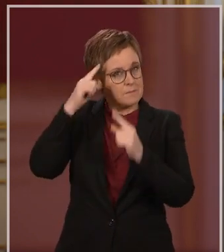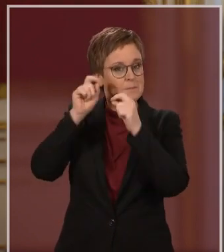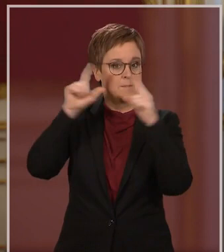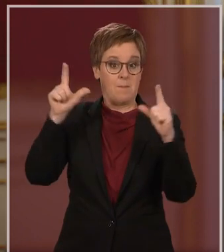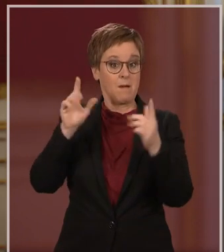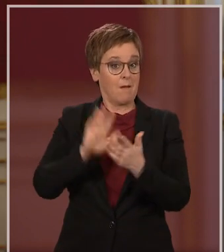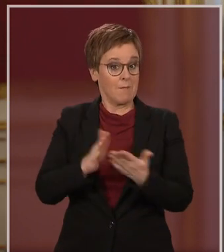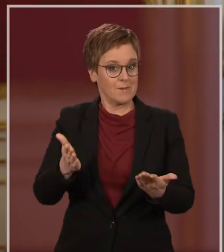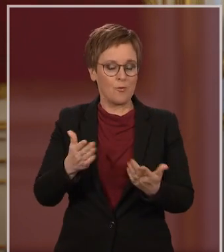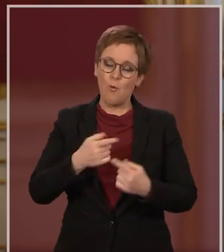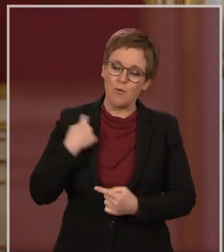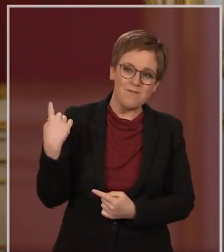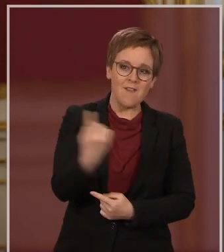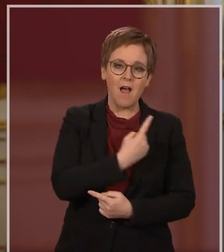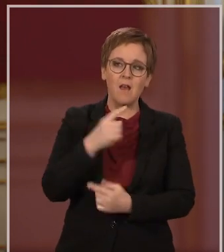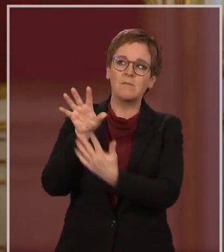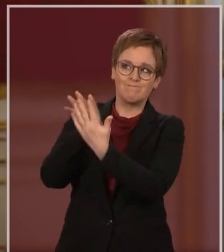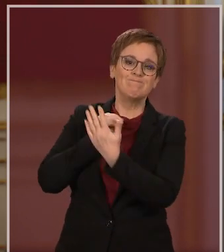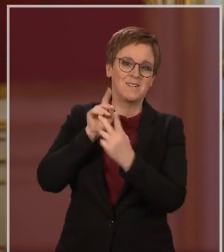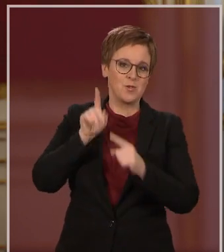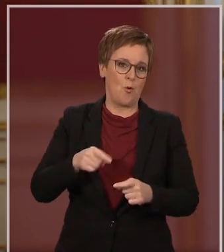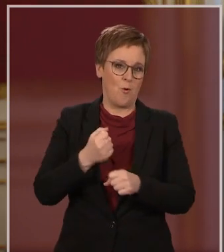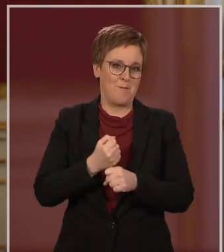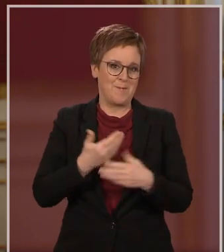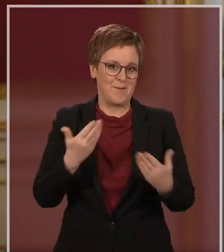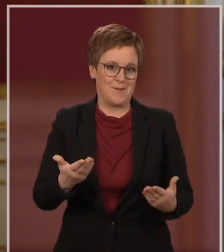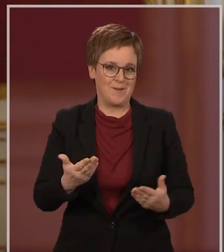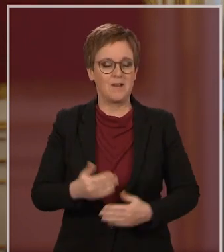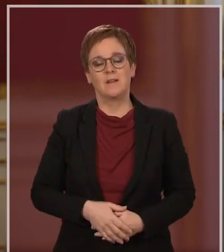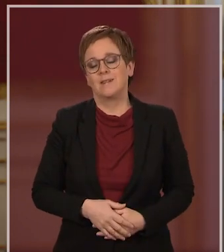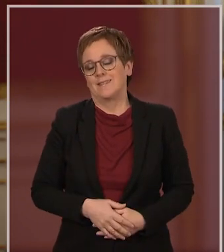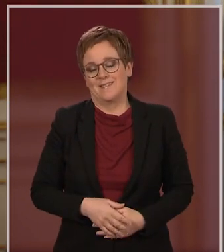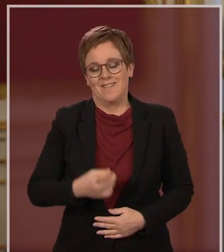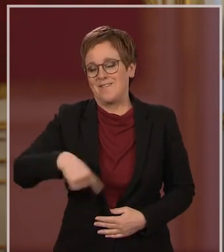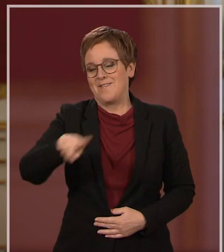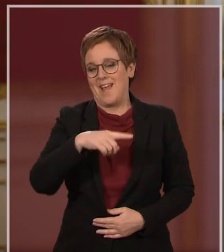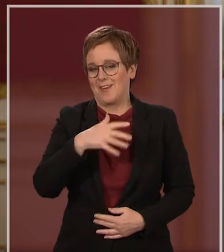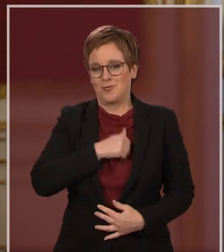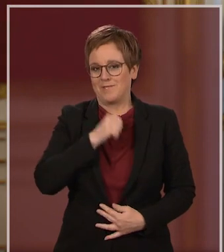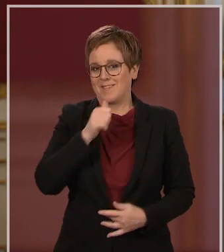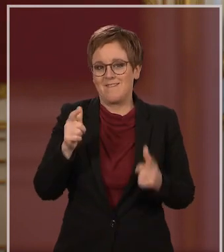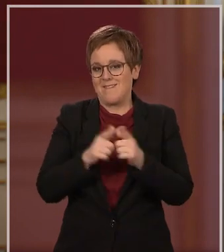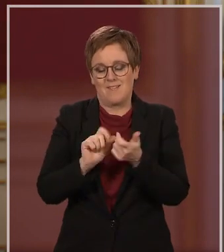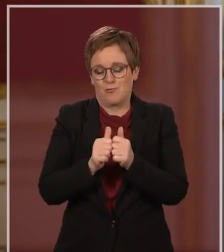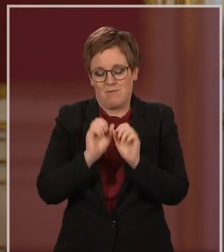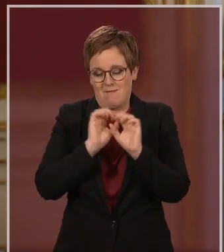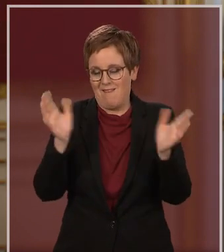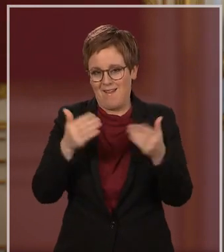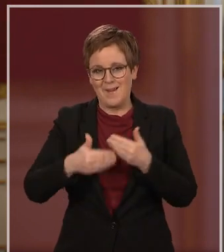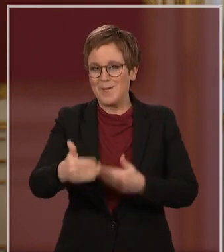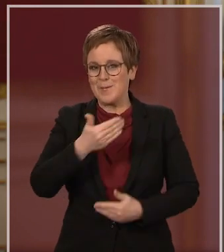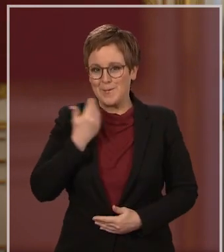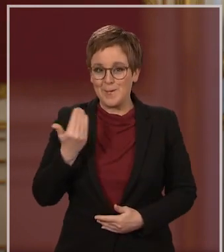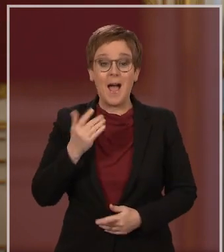fokussieren. Und das sollten wir alle tun. Wir mögen nicht alle Leistungssportlerinnen und Sportler